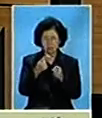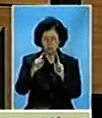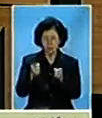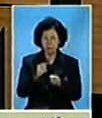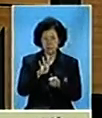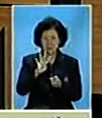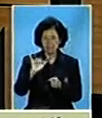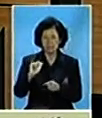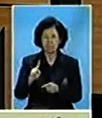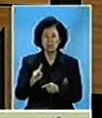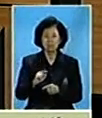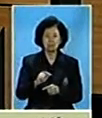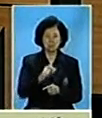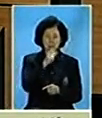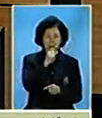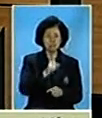ง